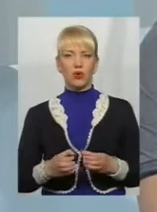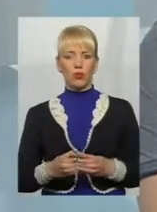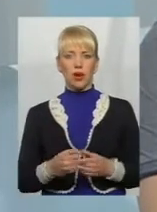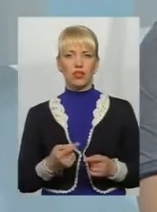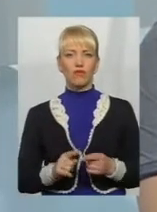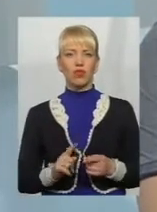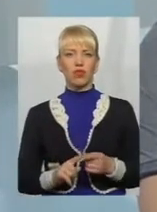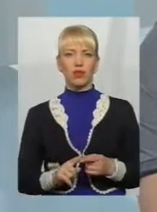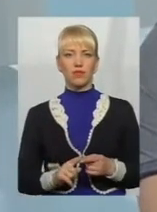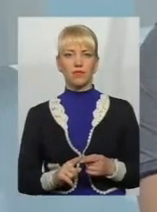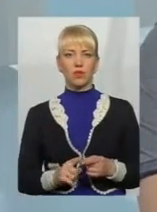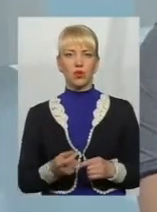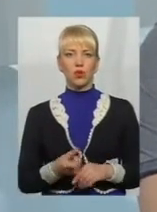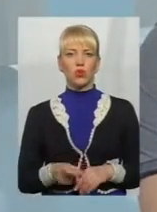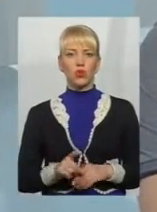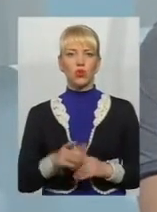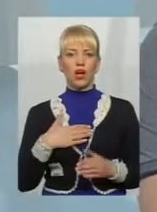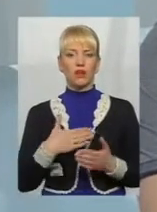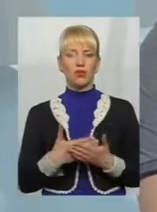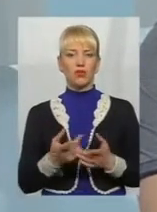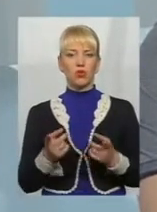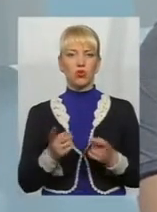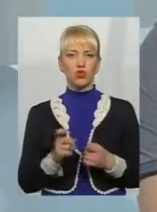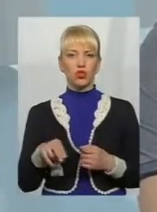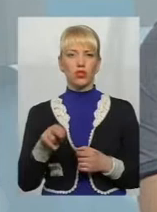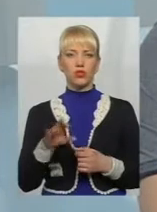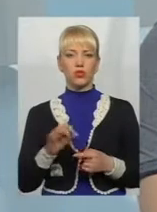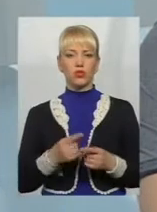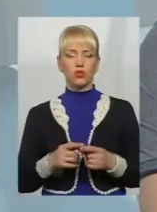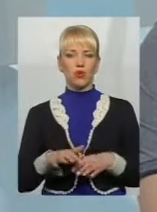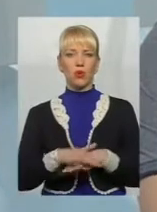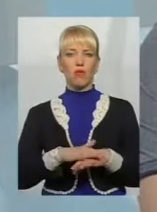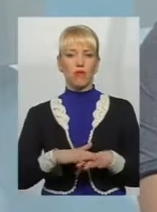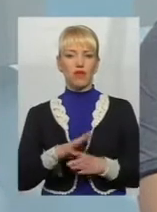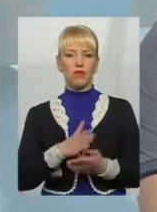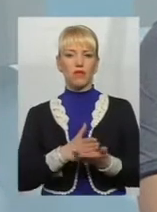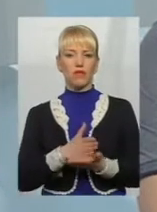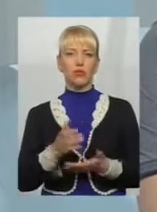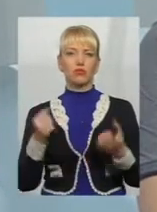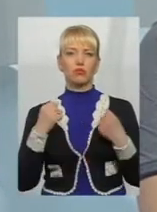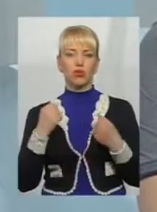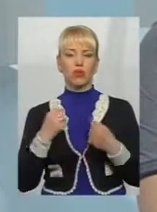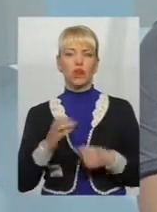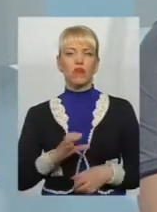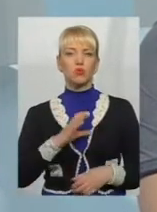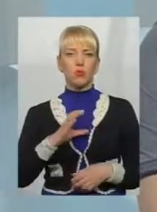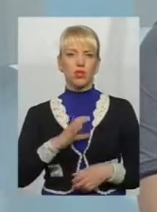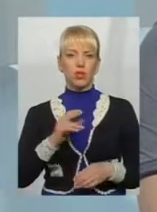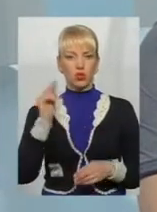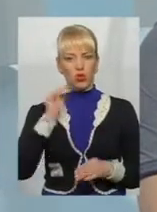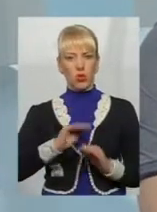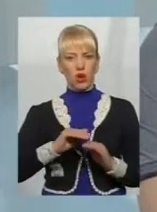вони дуже активно долучилися до цього масового спорту. Спартакіаді